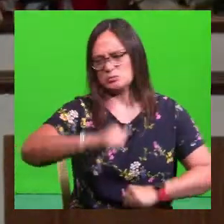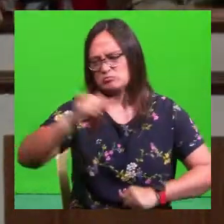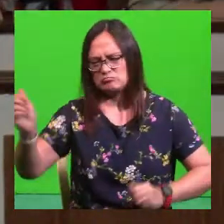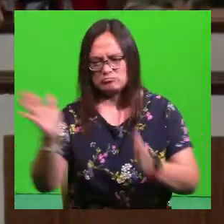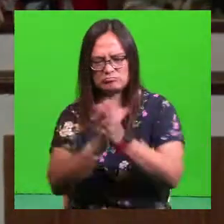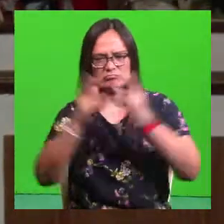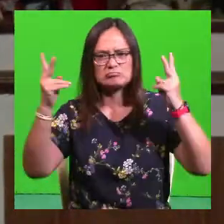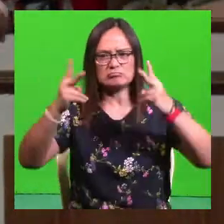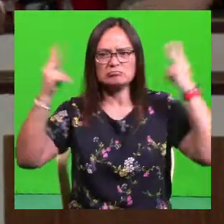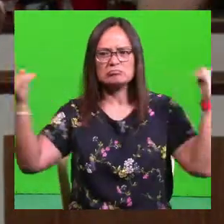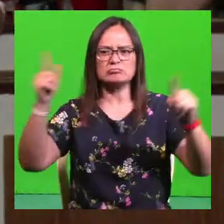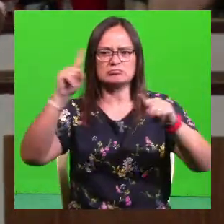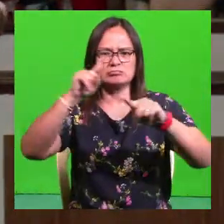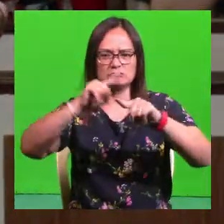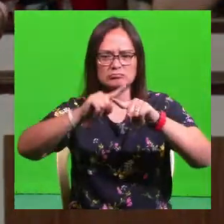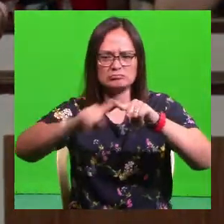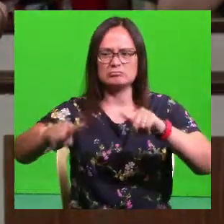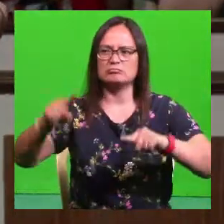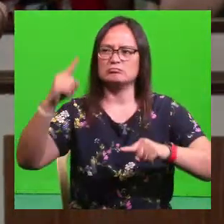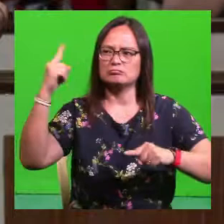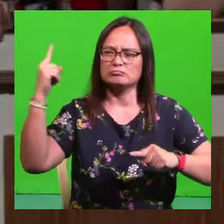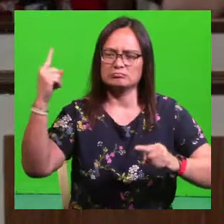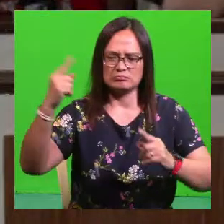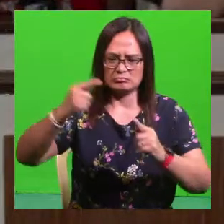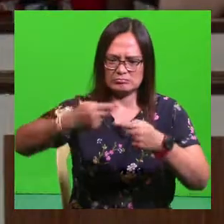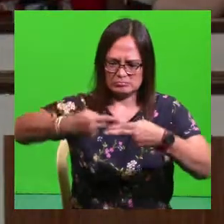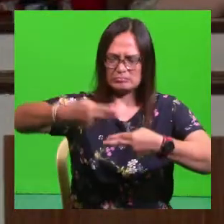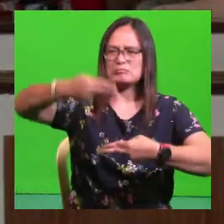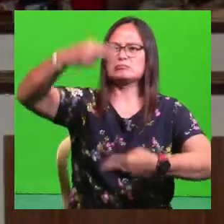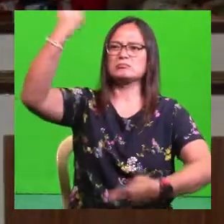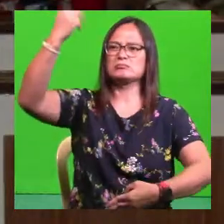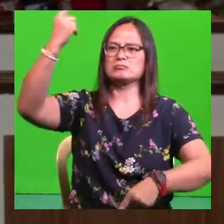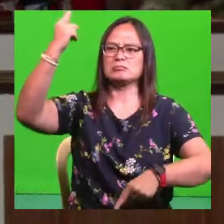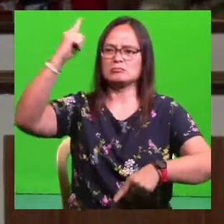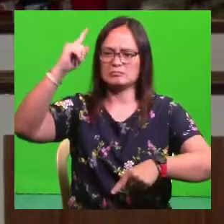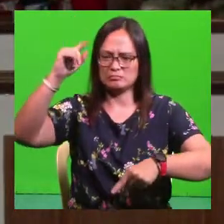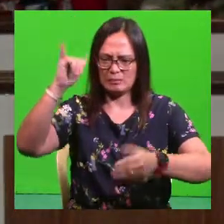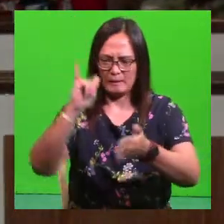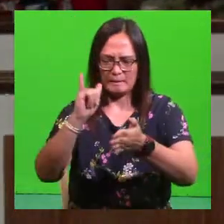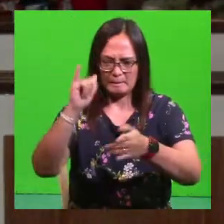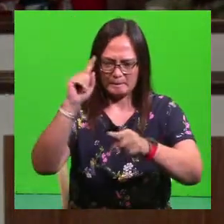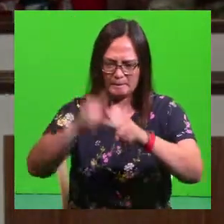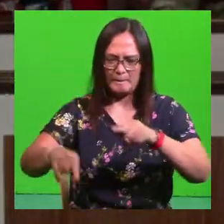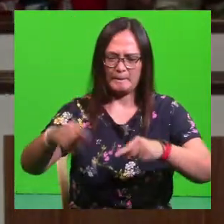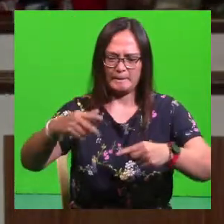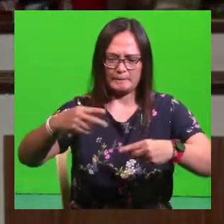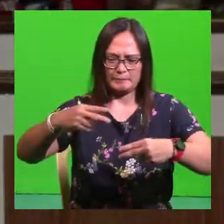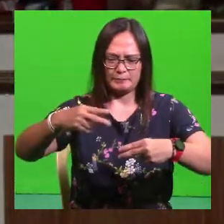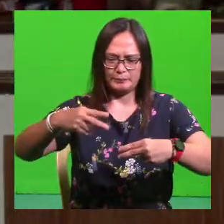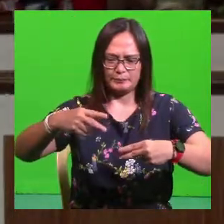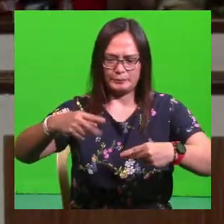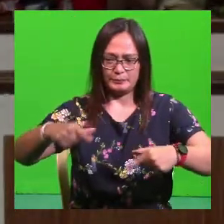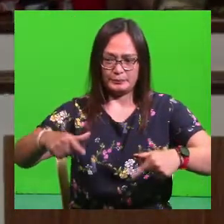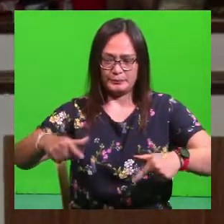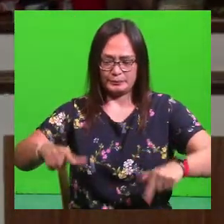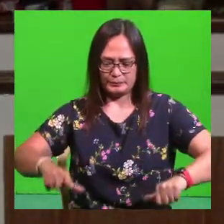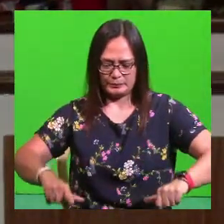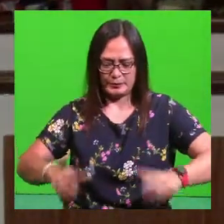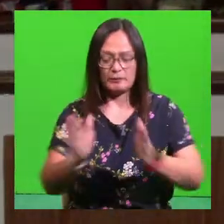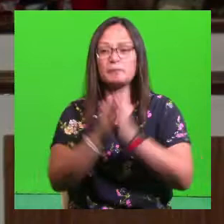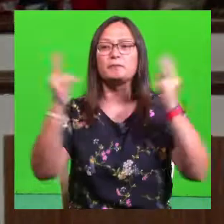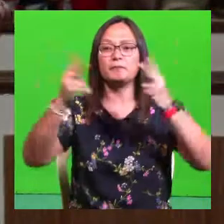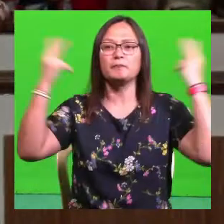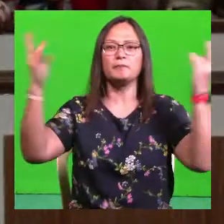ni Kristo mula sa mga patay. At ito ika ay tagumpay para sa ating sa Kanya